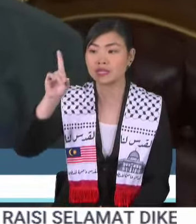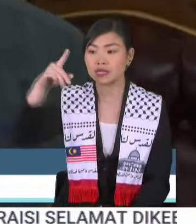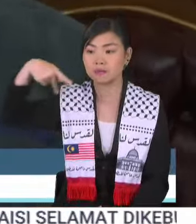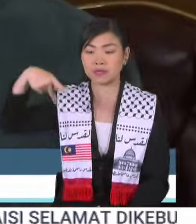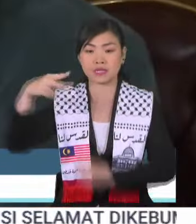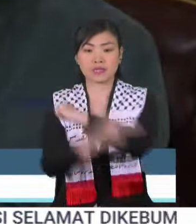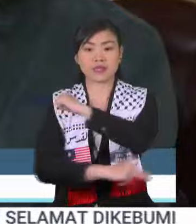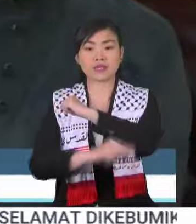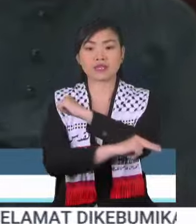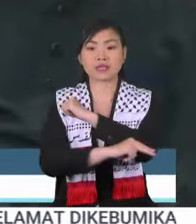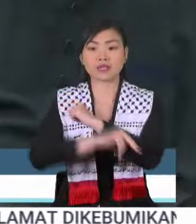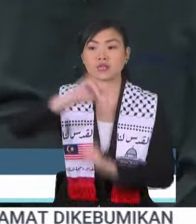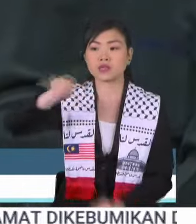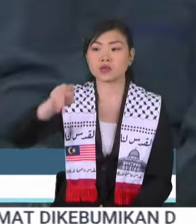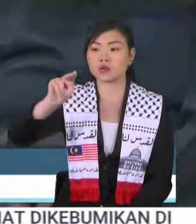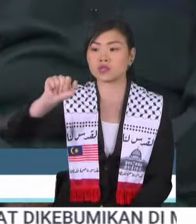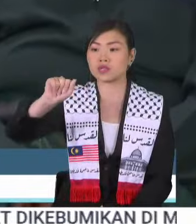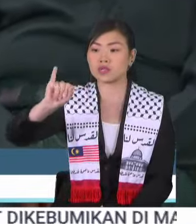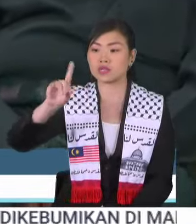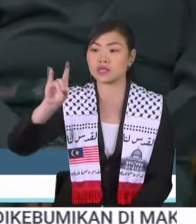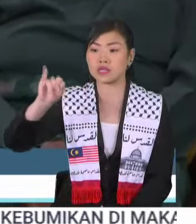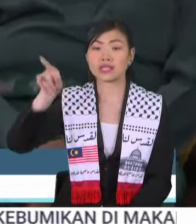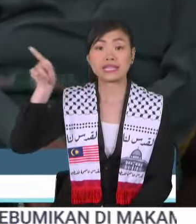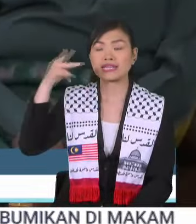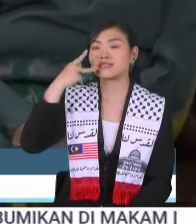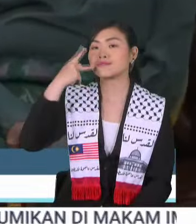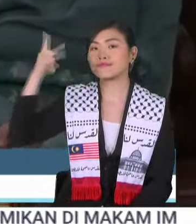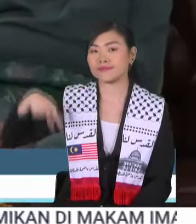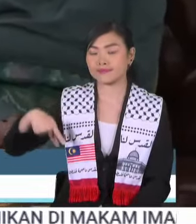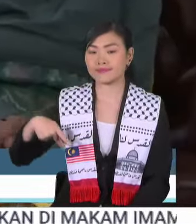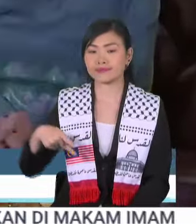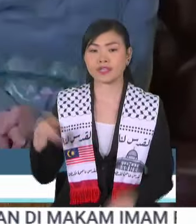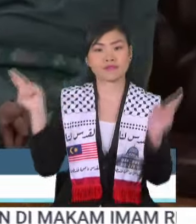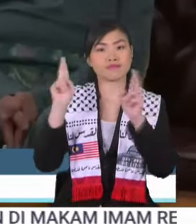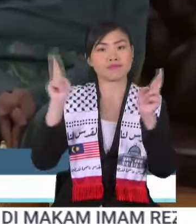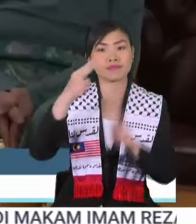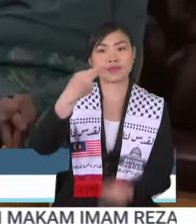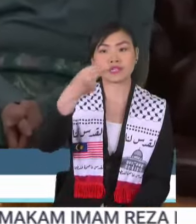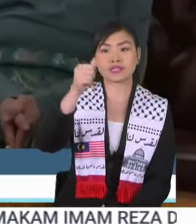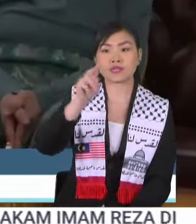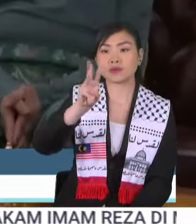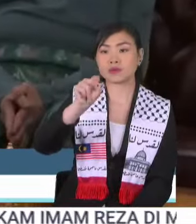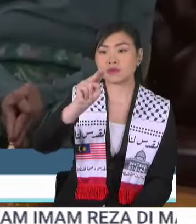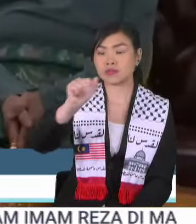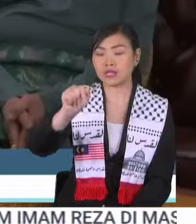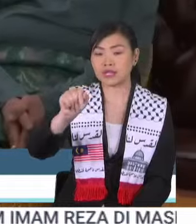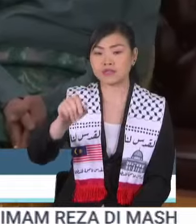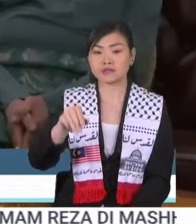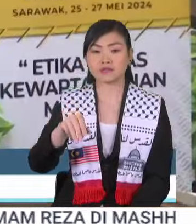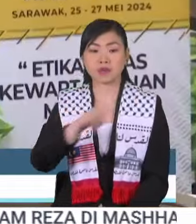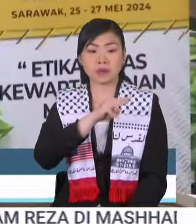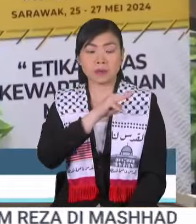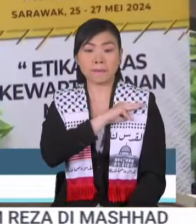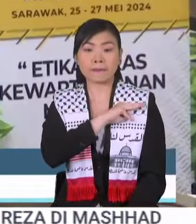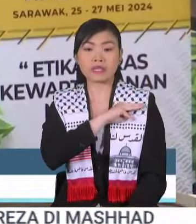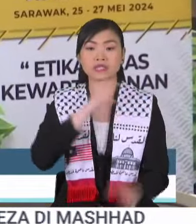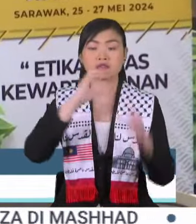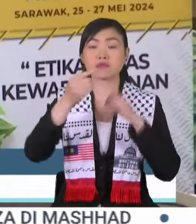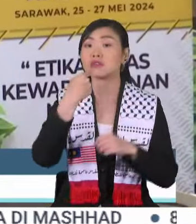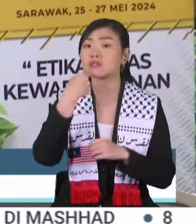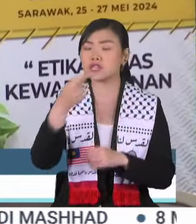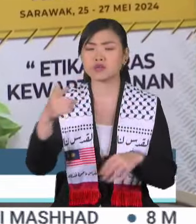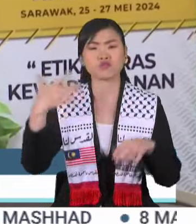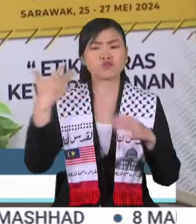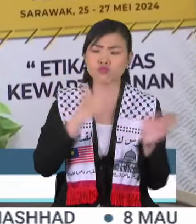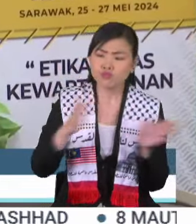Sri Wan Junaidi Tuanku Jaafar di Kuching. Mengenai persiapan Hawana 2024, Fahmi memberitahu ia berjalan